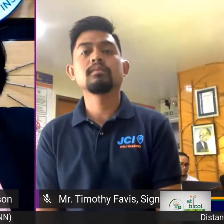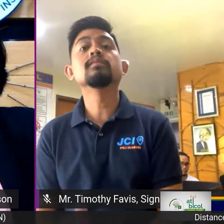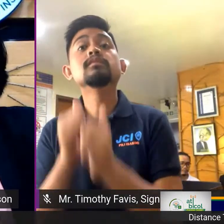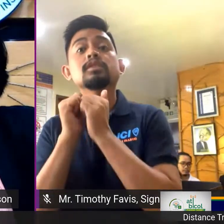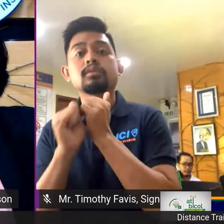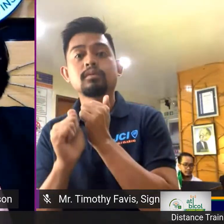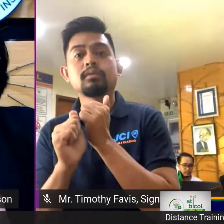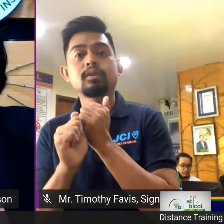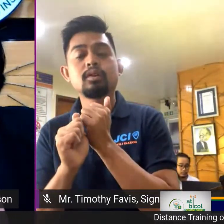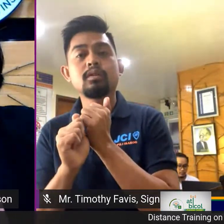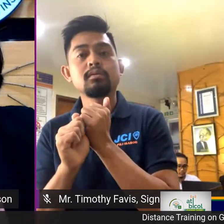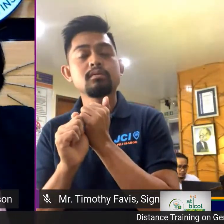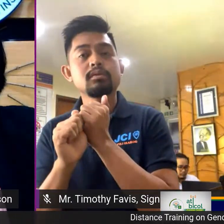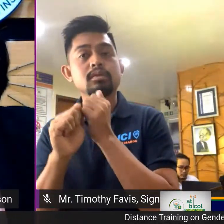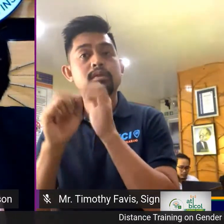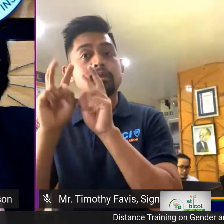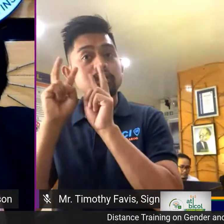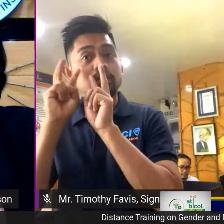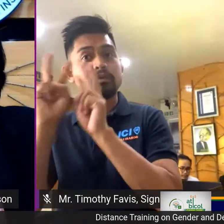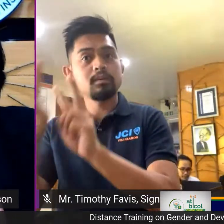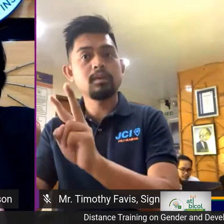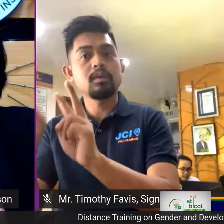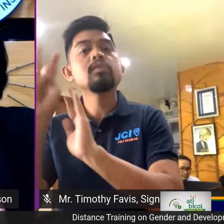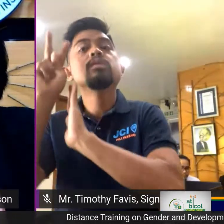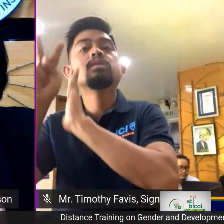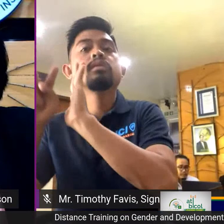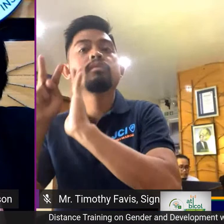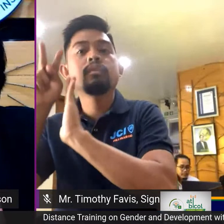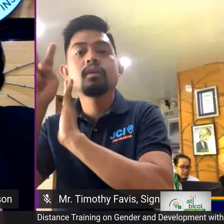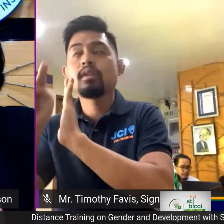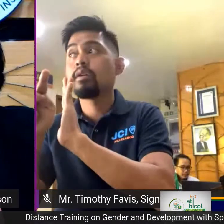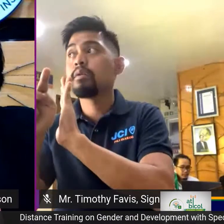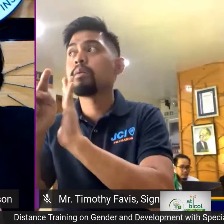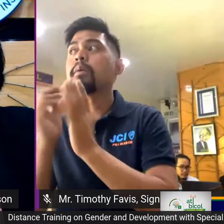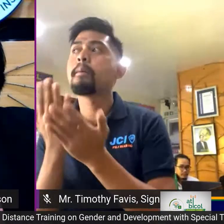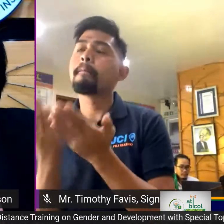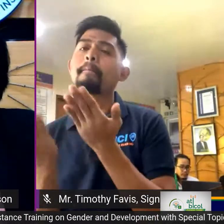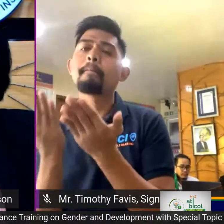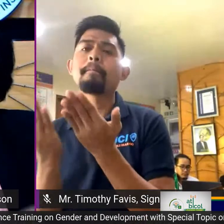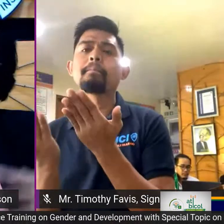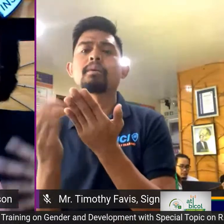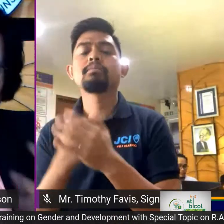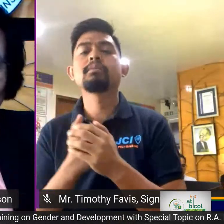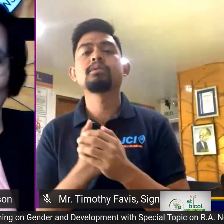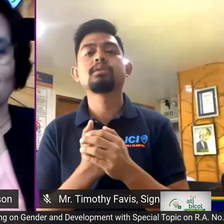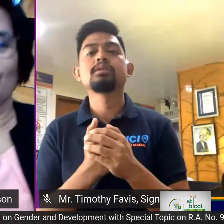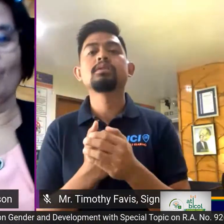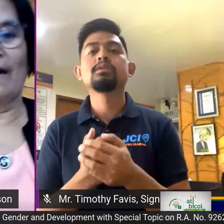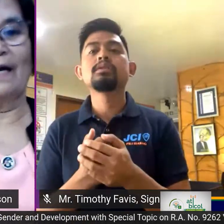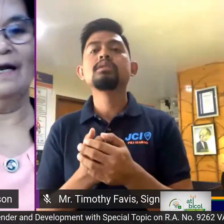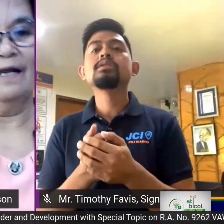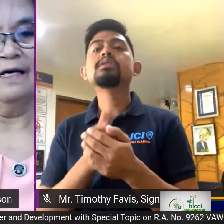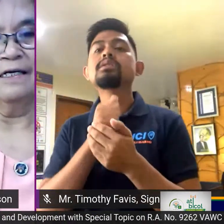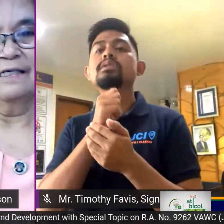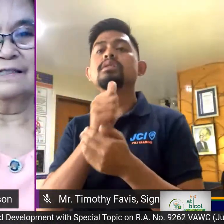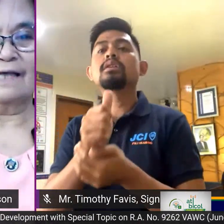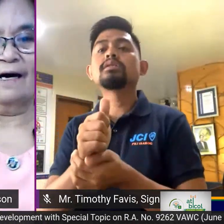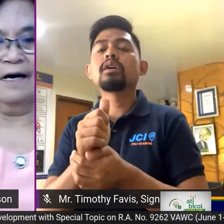So, nakita natin na yung video maybe hindi na hindi yun po